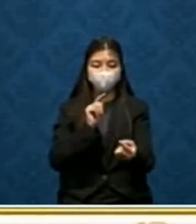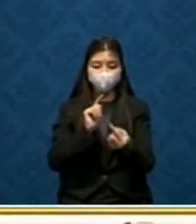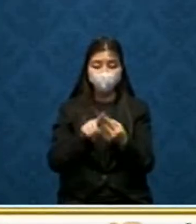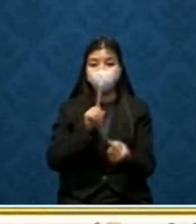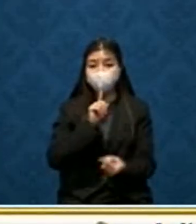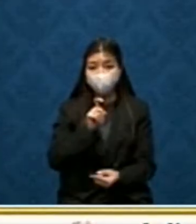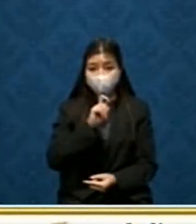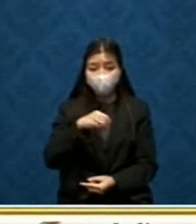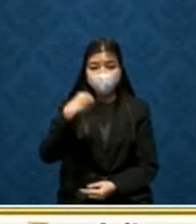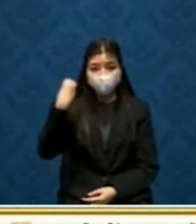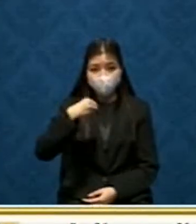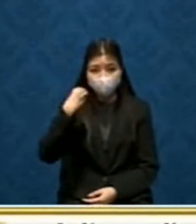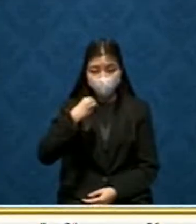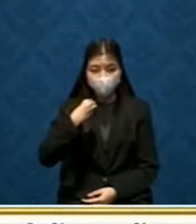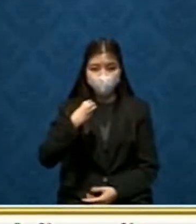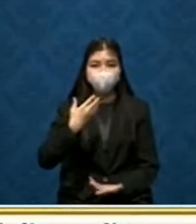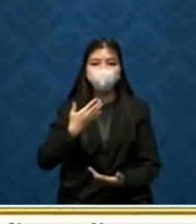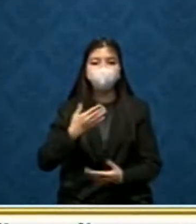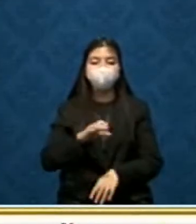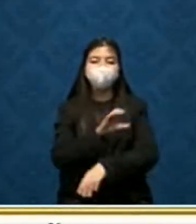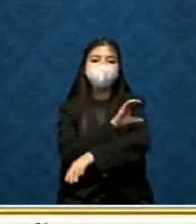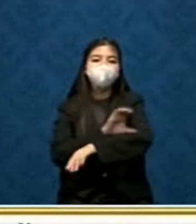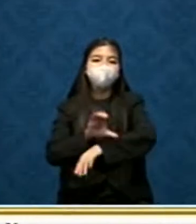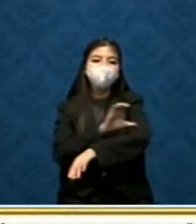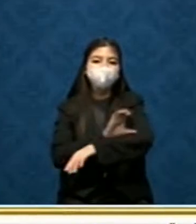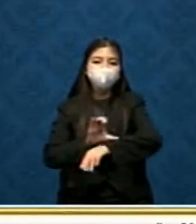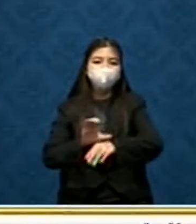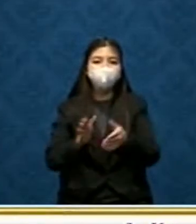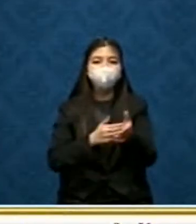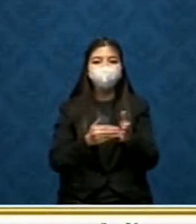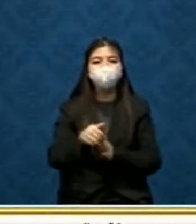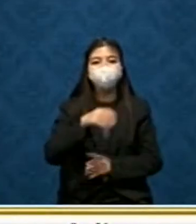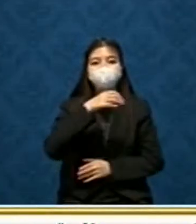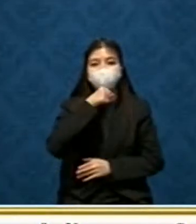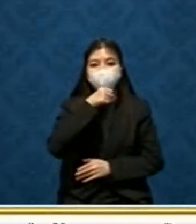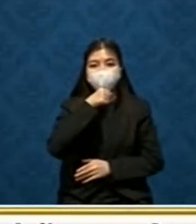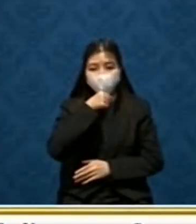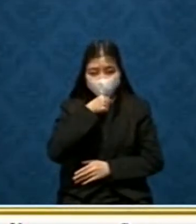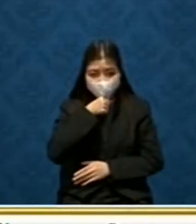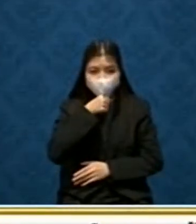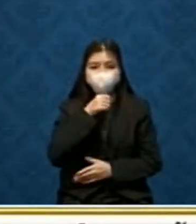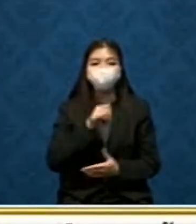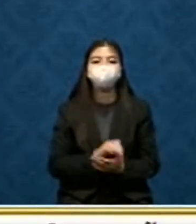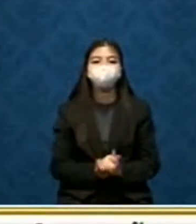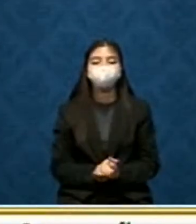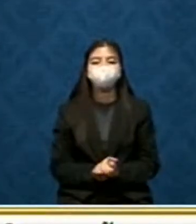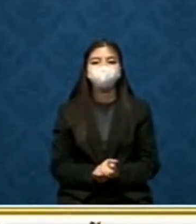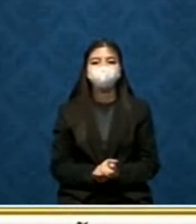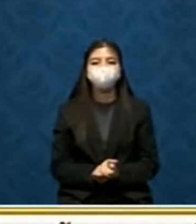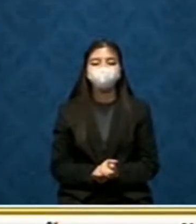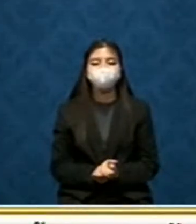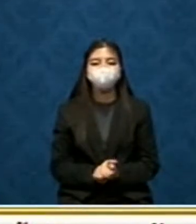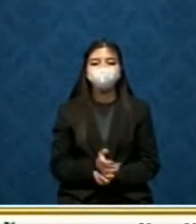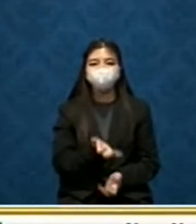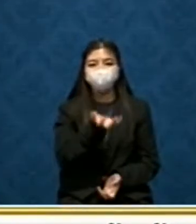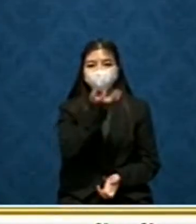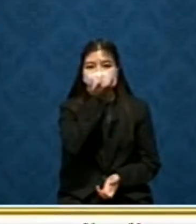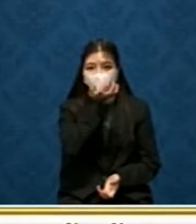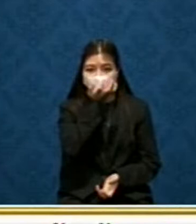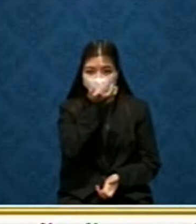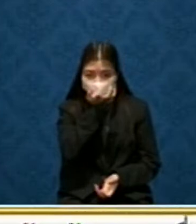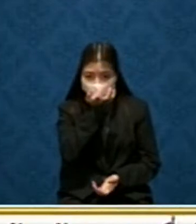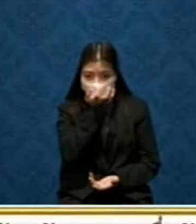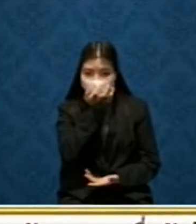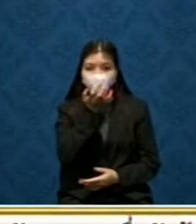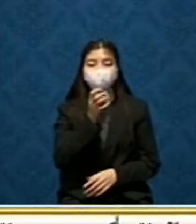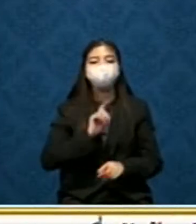ใครบ้ครับรถไฟฟาสายสีส่มสุรเชษประวินวงวธนี่ก็ตกาฐกรรมกเลอเกินทุบไม้ท